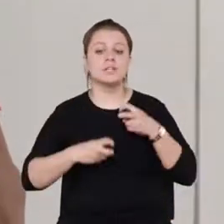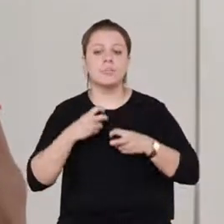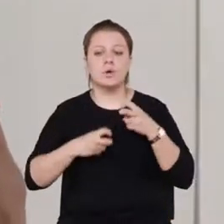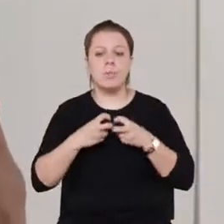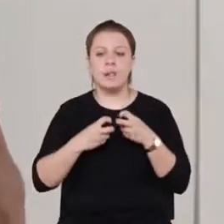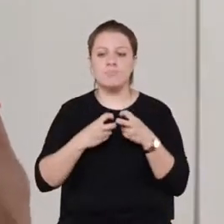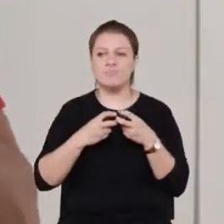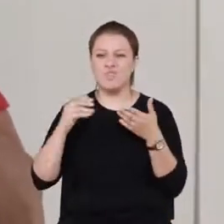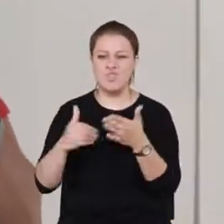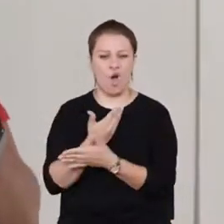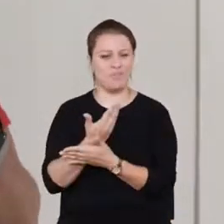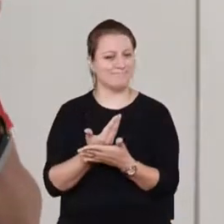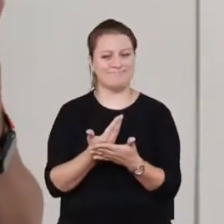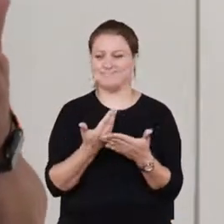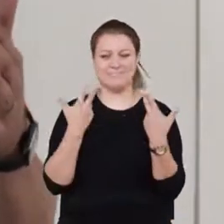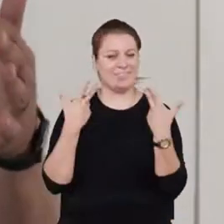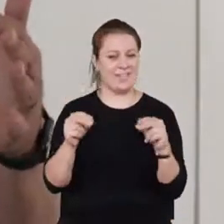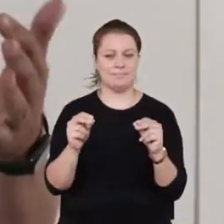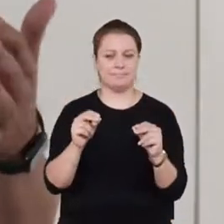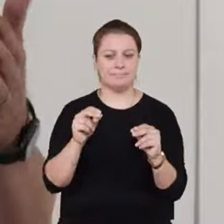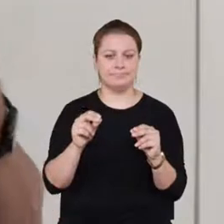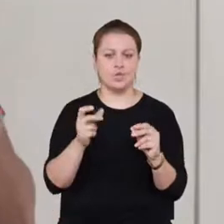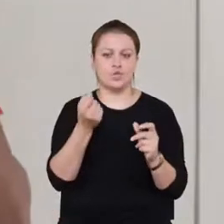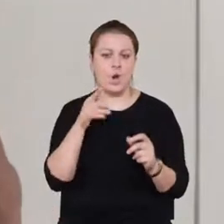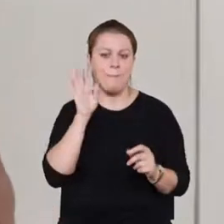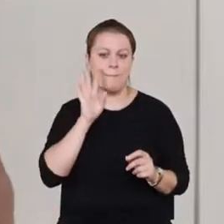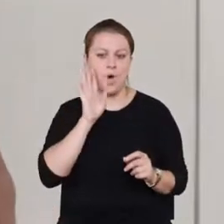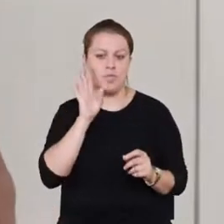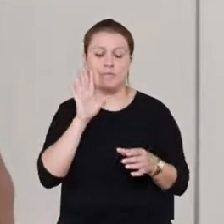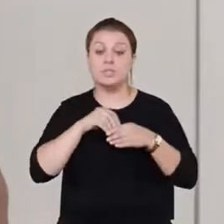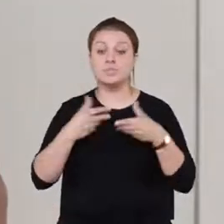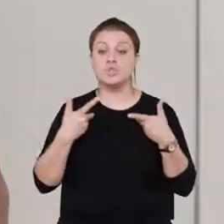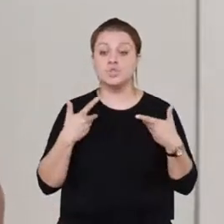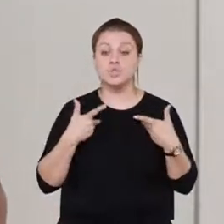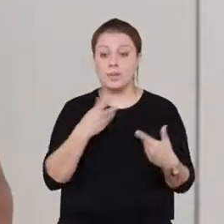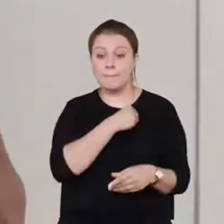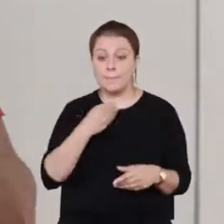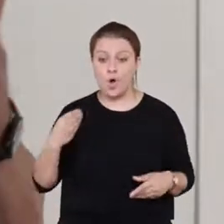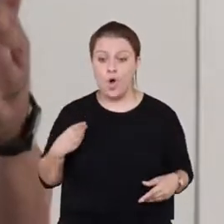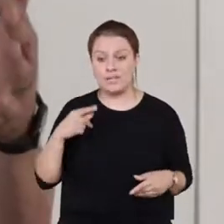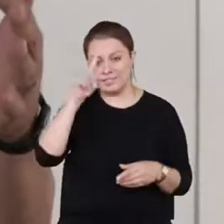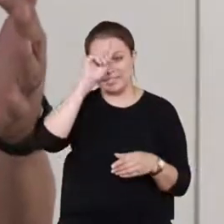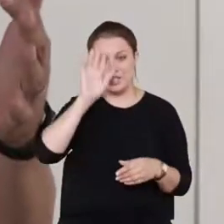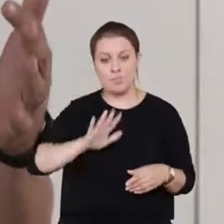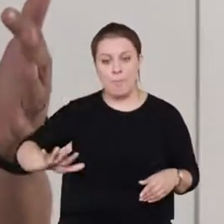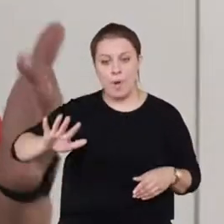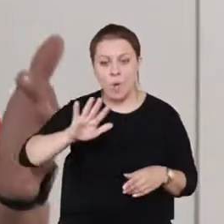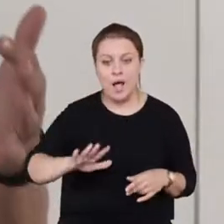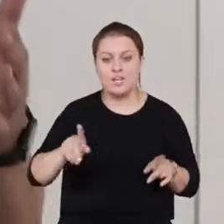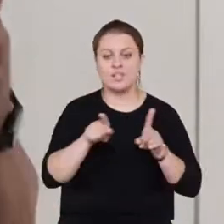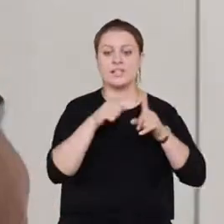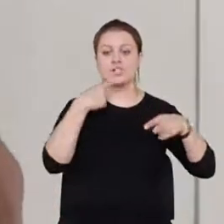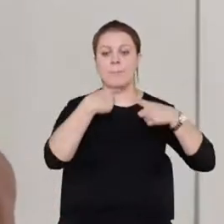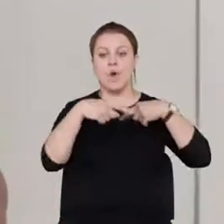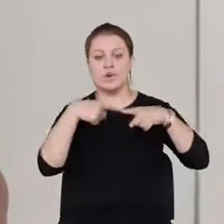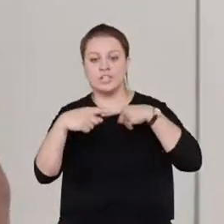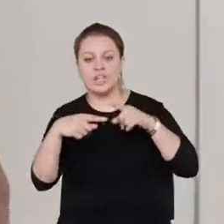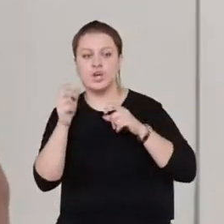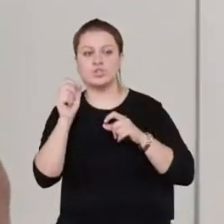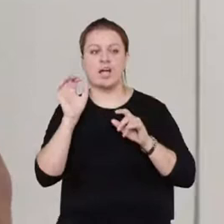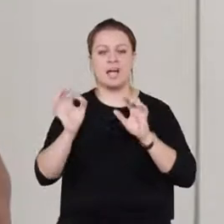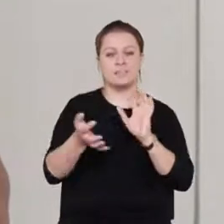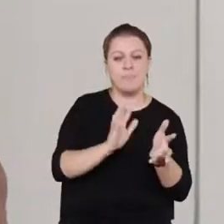jest nowy. To znaczy, że w życiu polskim społecznym i politycznym zarówno pewna retoryka, pewna